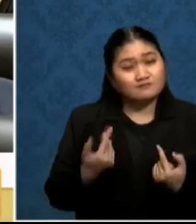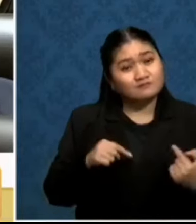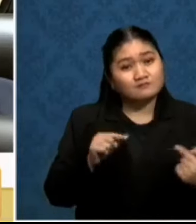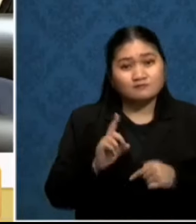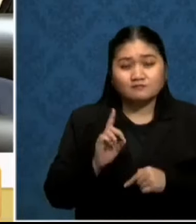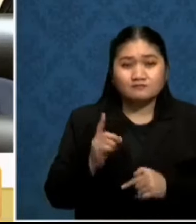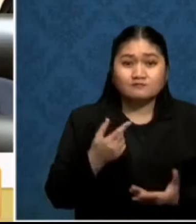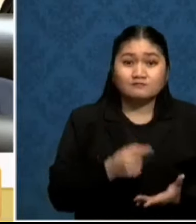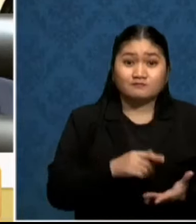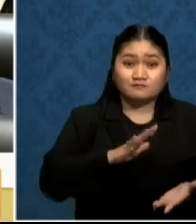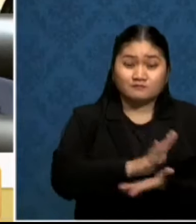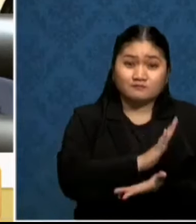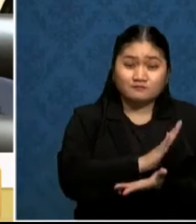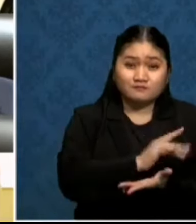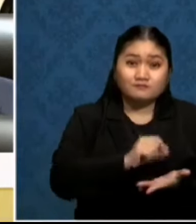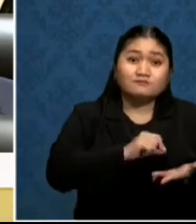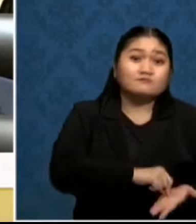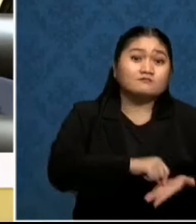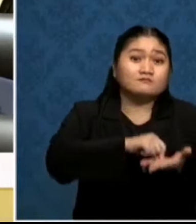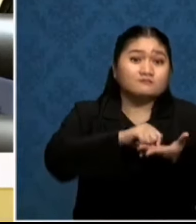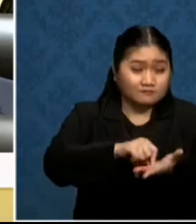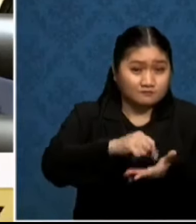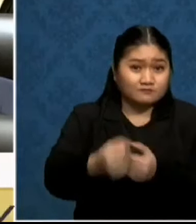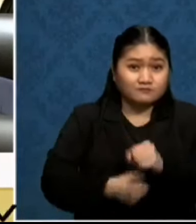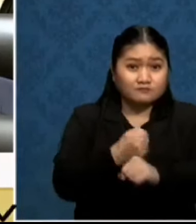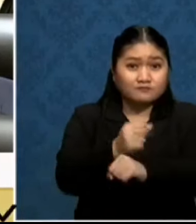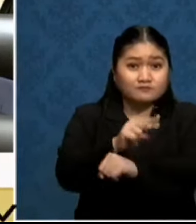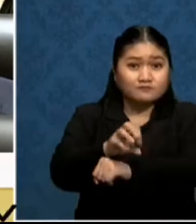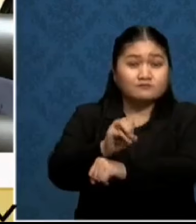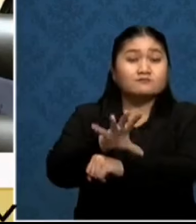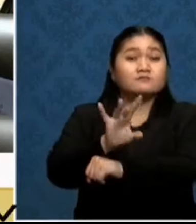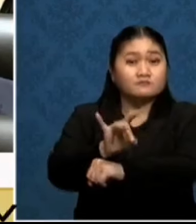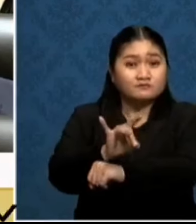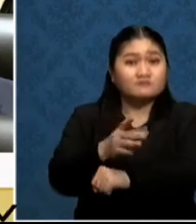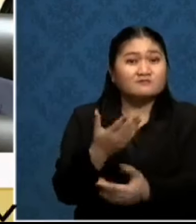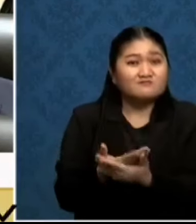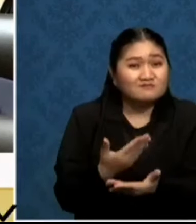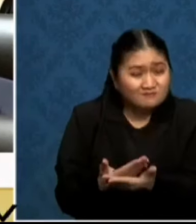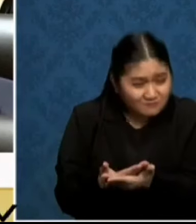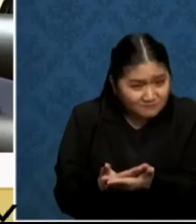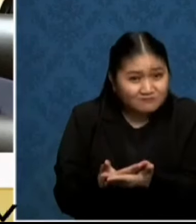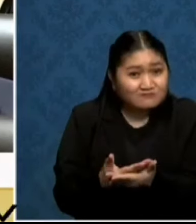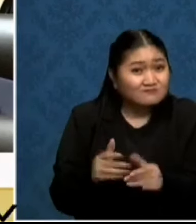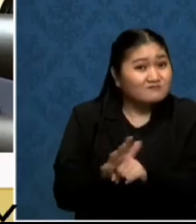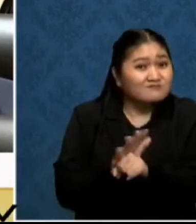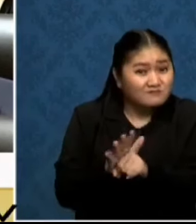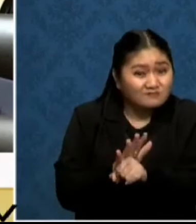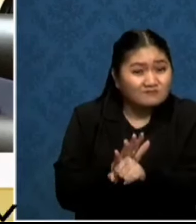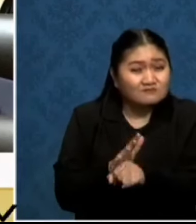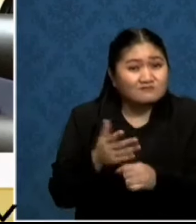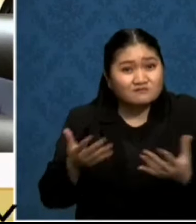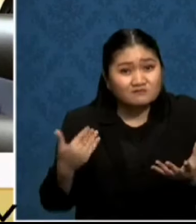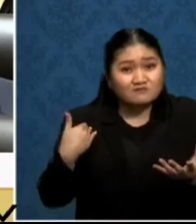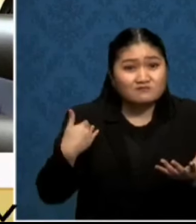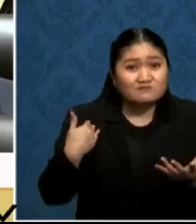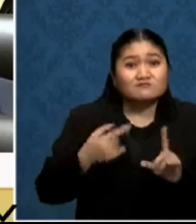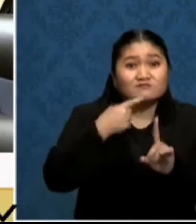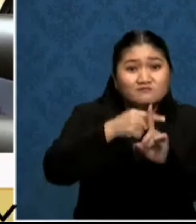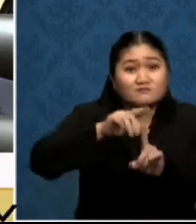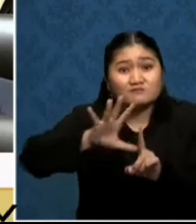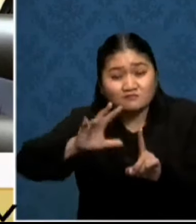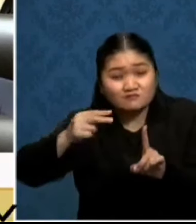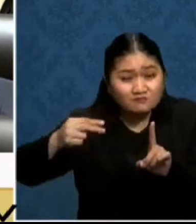เสนองบกลางปี 68อีกเพื่อให้ได้เงินพอ1,300ล้านแล้วก็บวก 50,000